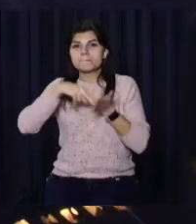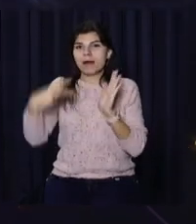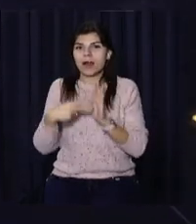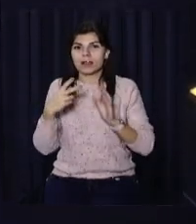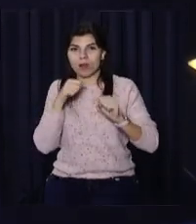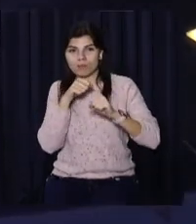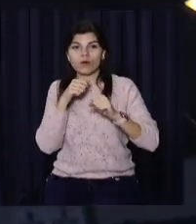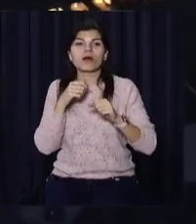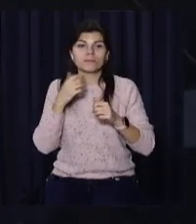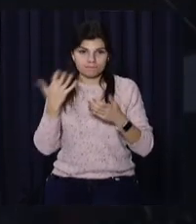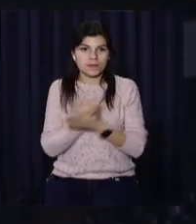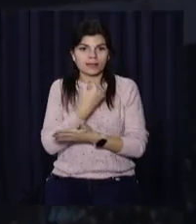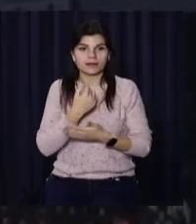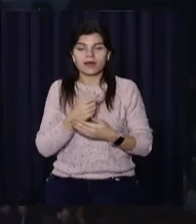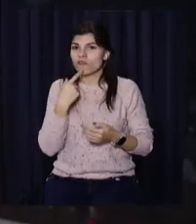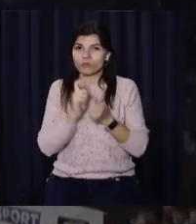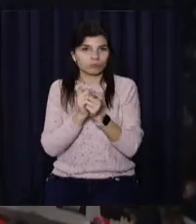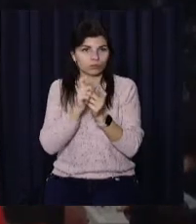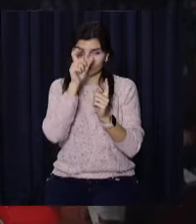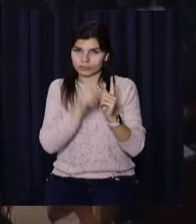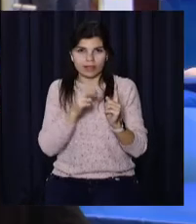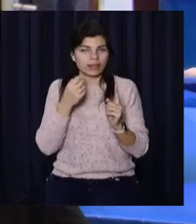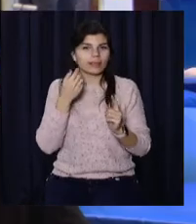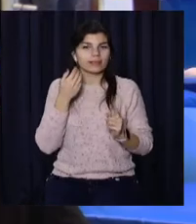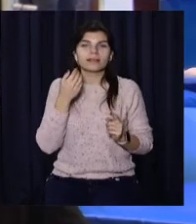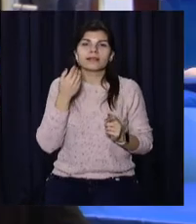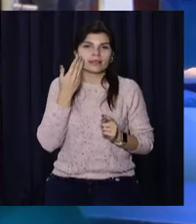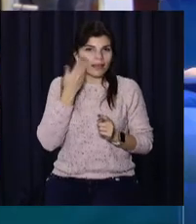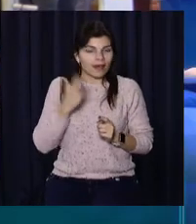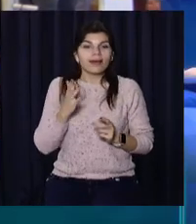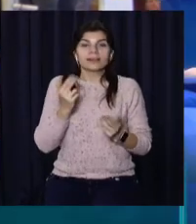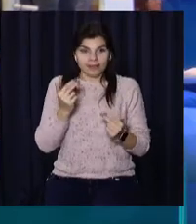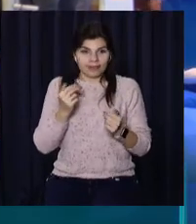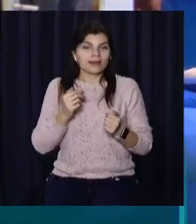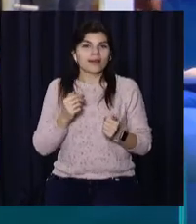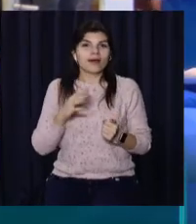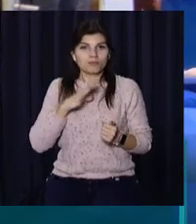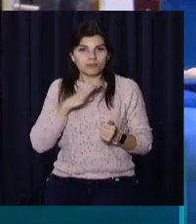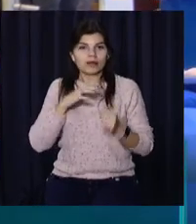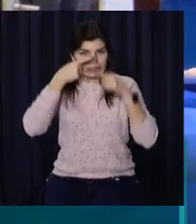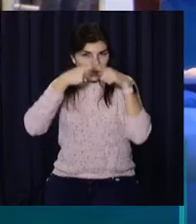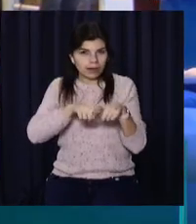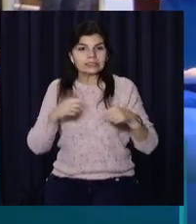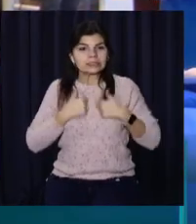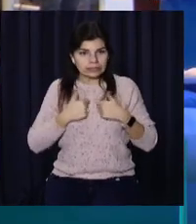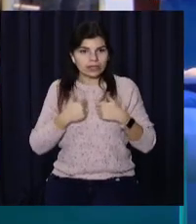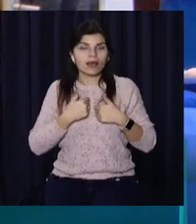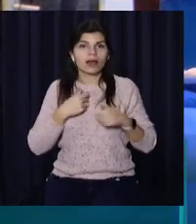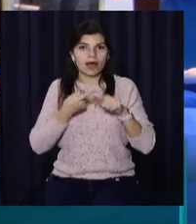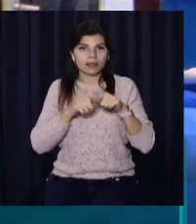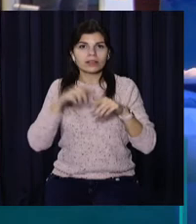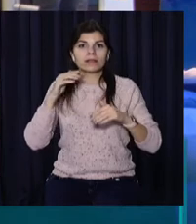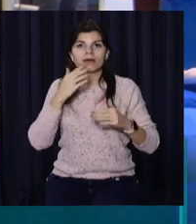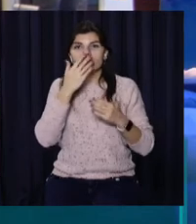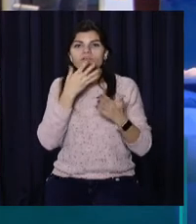Щасливий чемпіон каже, спрацював його план на бій. Суперник був непростий, була стратегія, да, працювати більше по